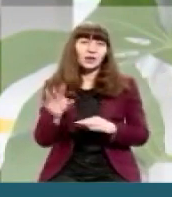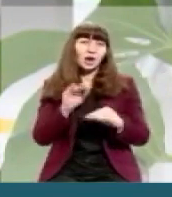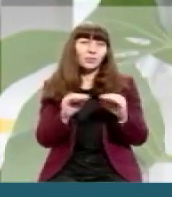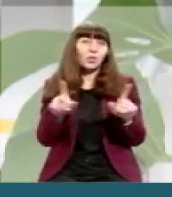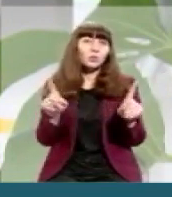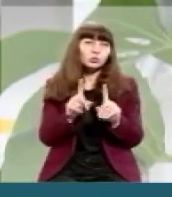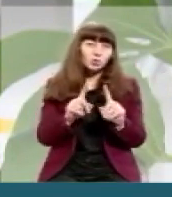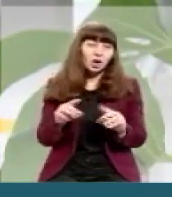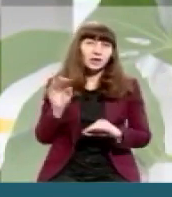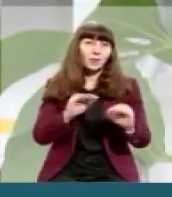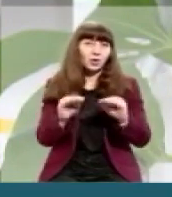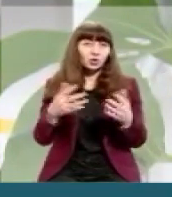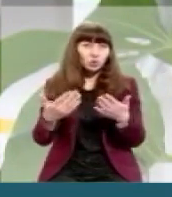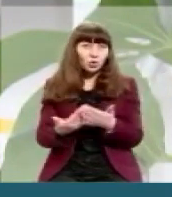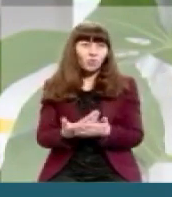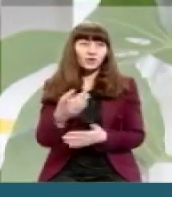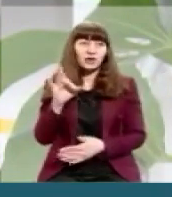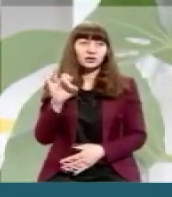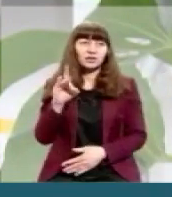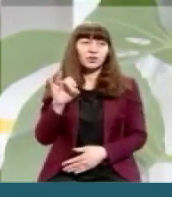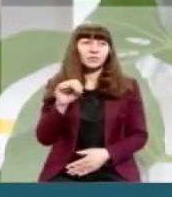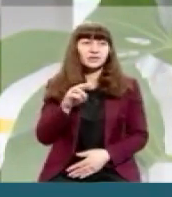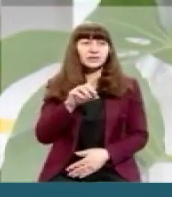оборудование, музыкальное оборудование в актовом зале.